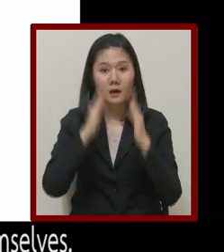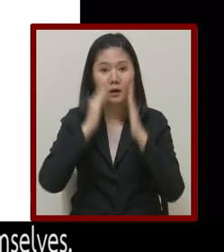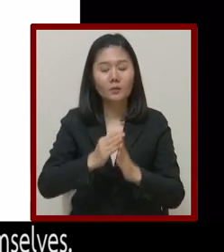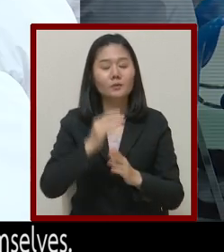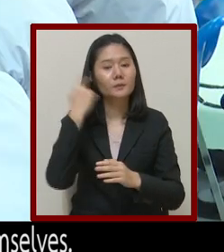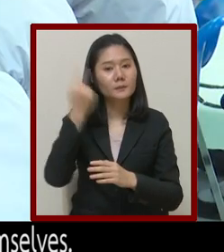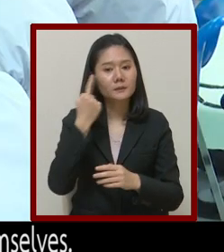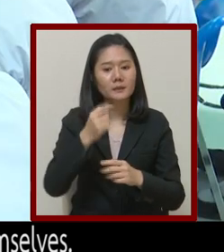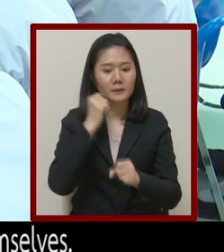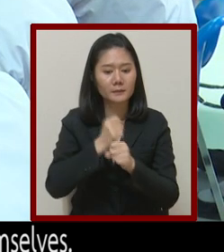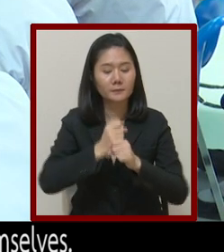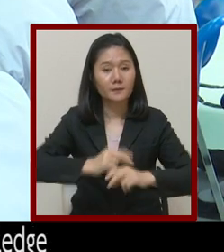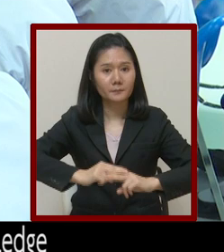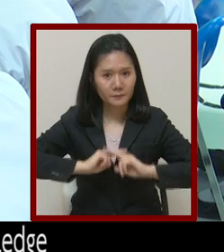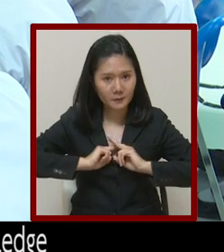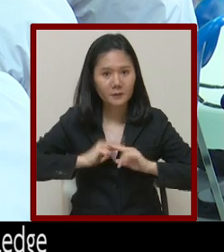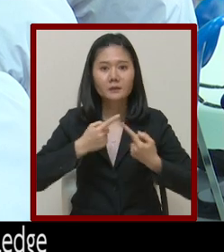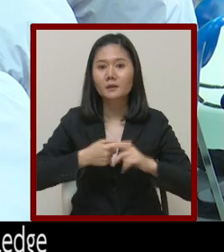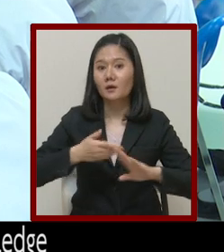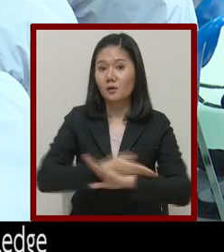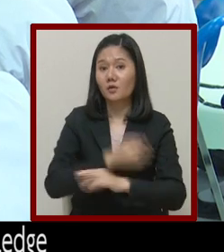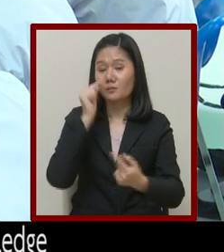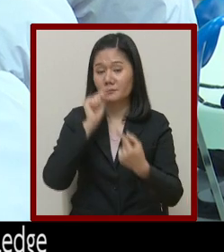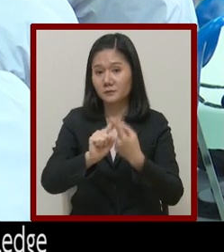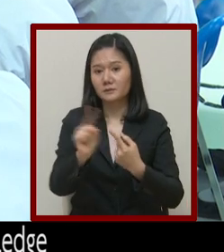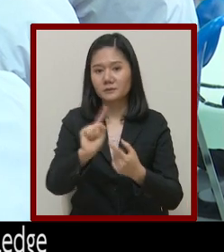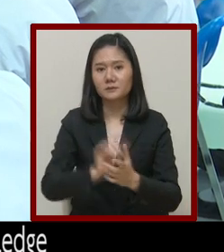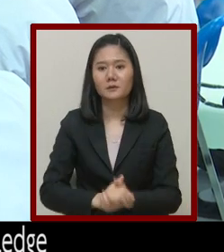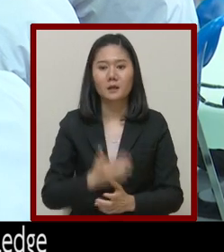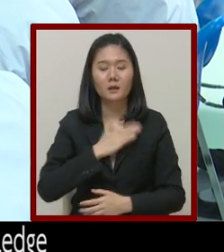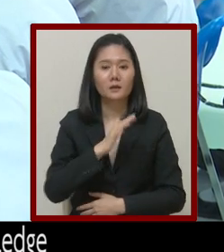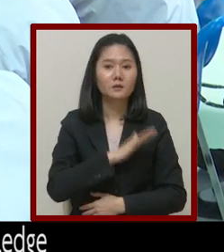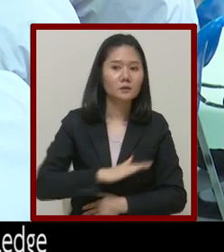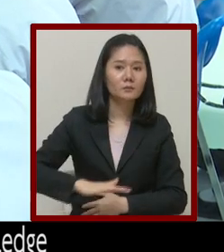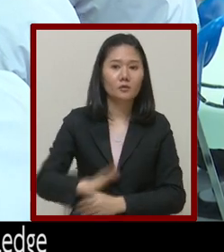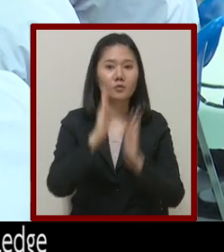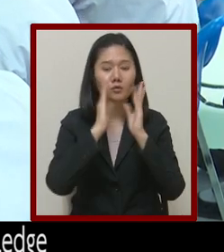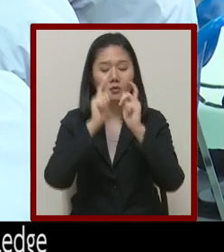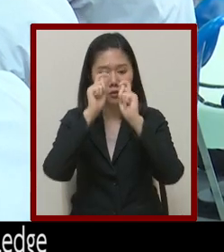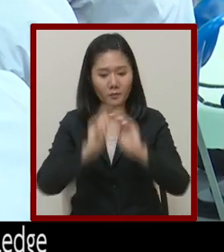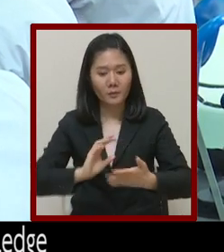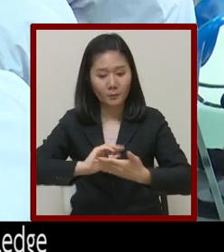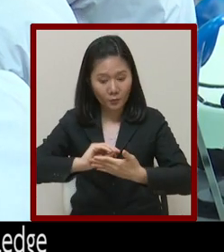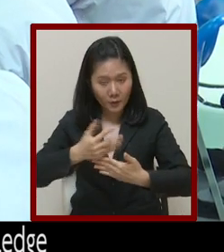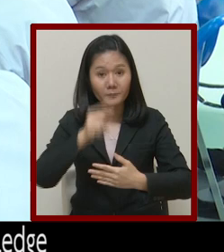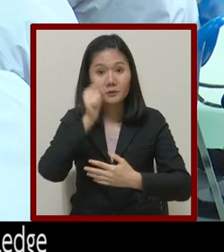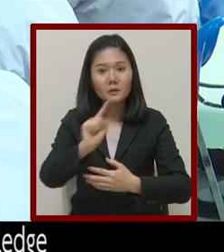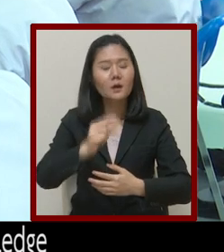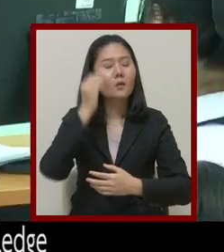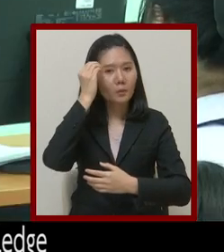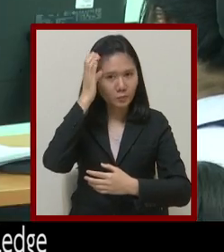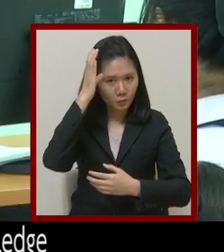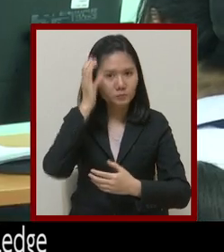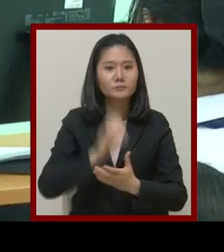ยวนั้นไปลงมือทำด้วยตัวเองแต่ก่อนที่จะไปถึงตรงนั้นเนี่ยเราคนที่เป็นคนออกแบบโปรแกรมเนี่ยจะต้องมีความ